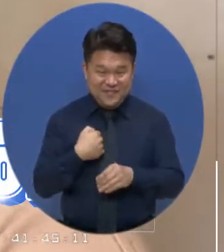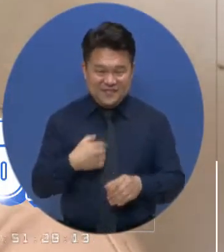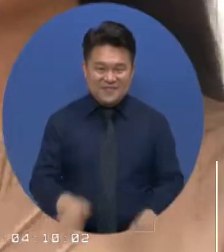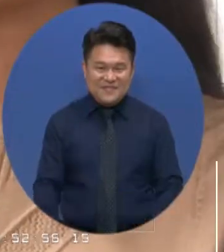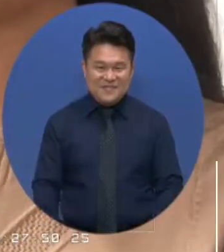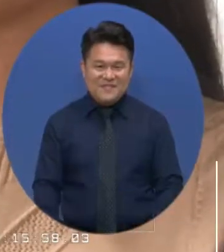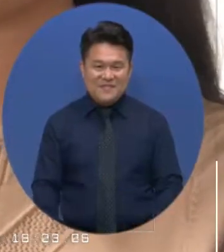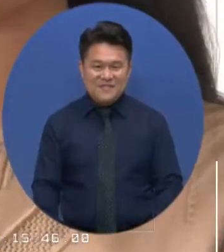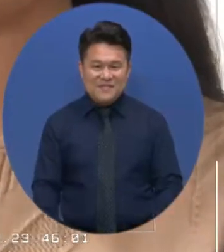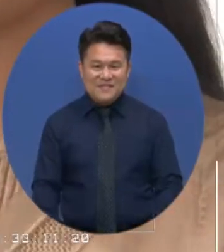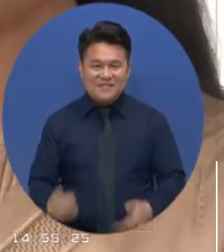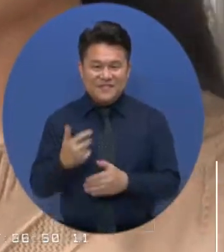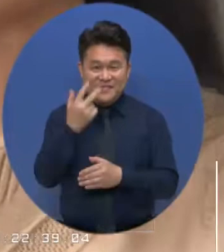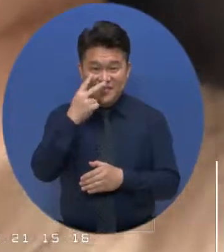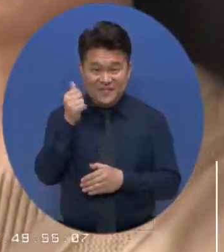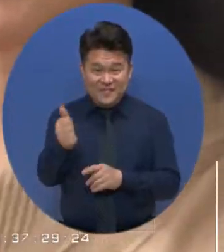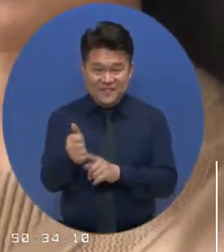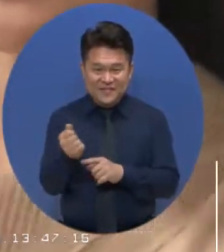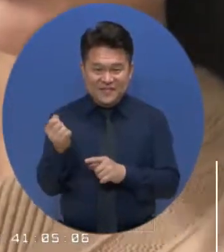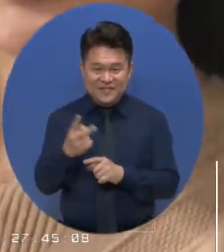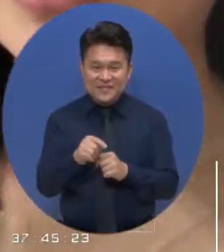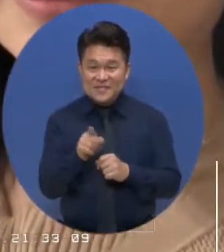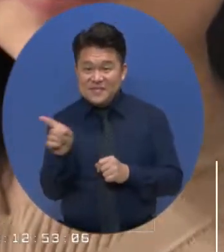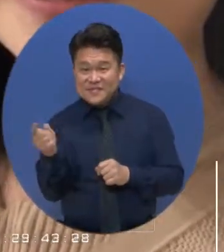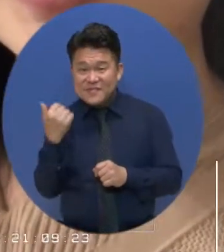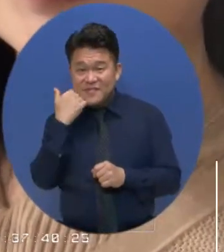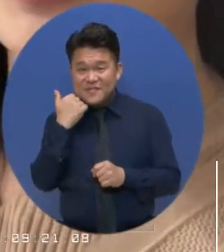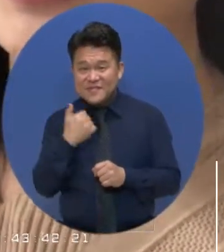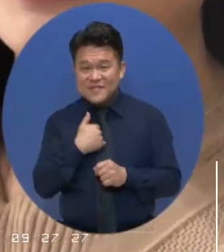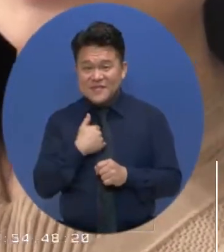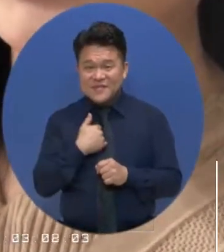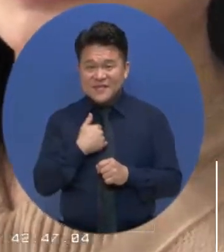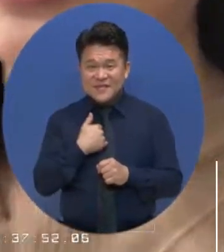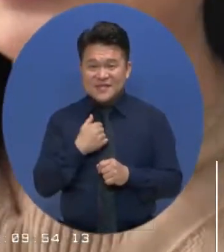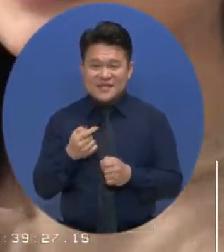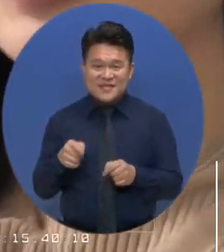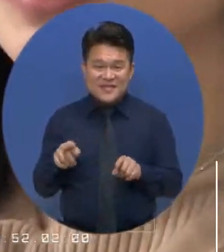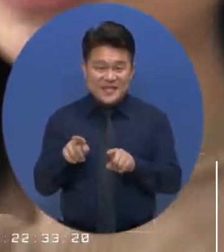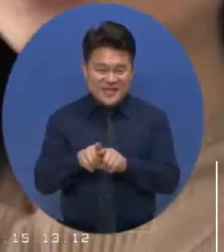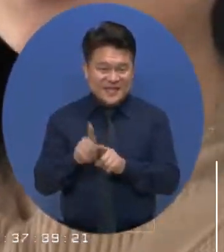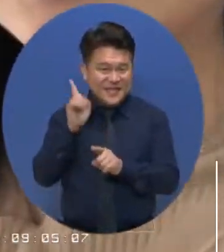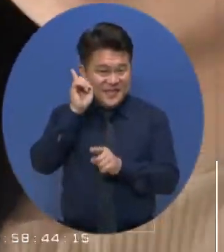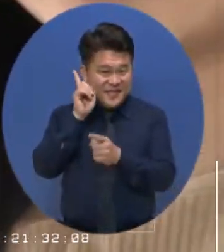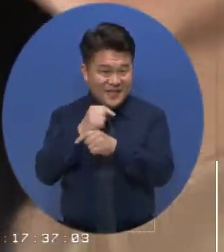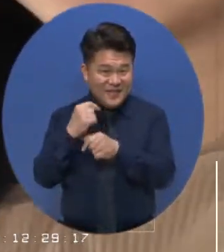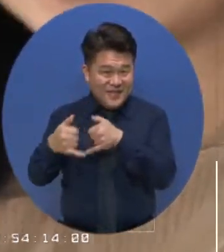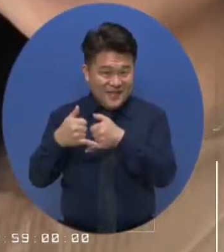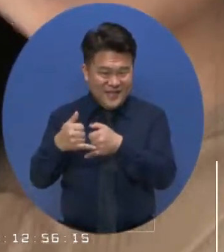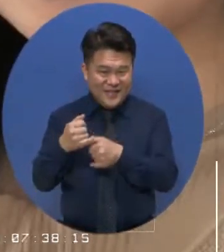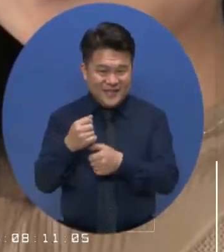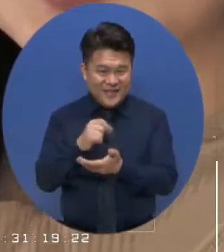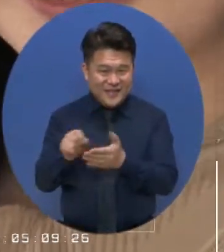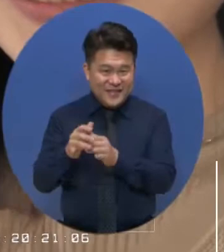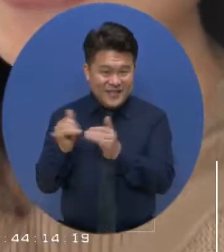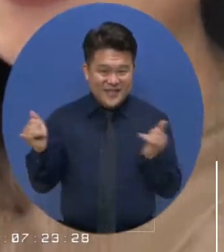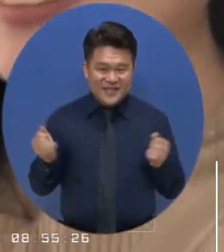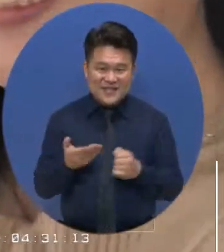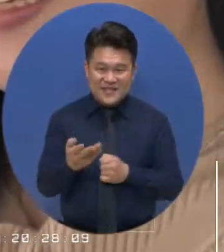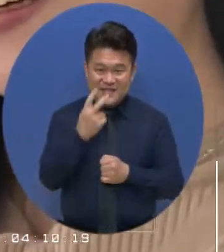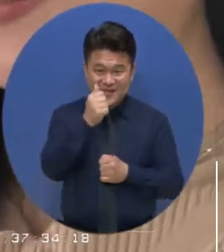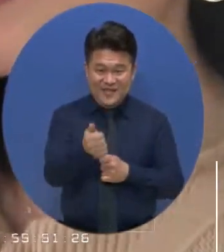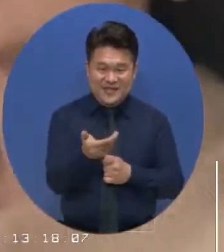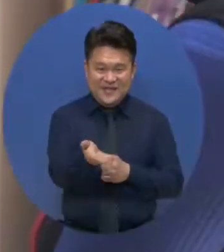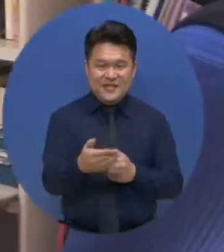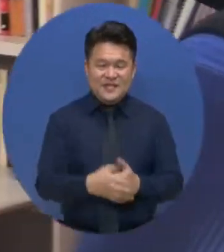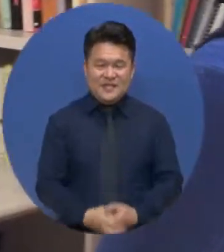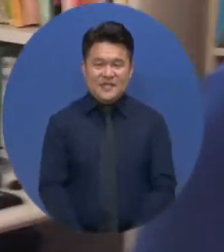있거든요. 촬영 감독님, 그리고 이제 저와 매일 연락하는 우리 작가님, 그리고 여기는 우리